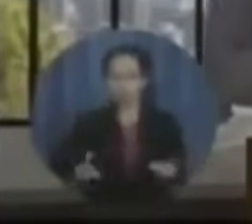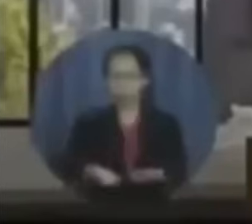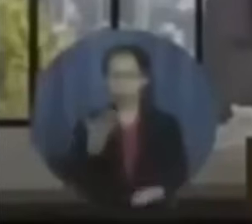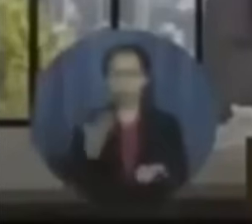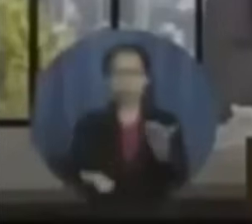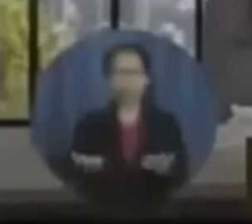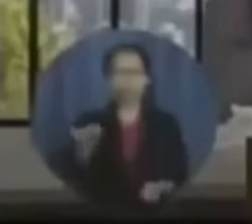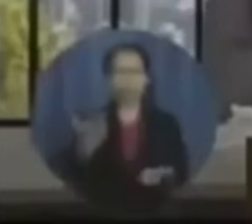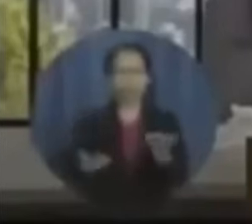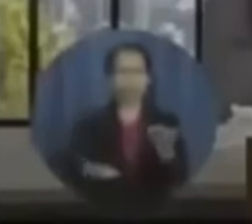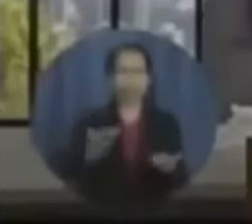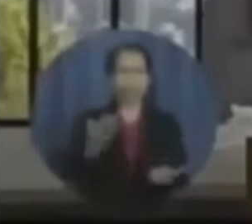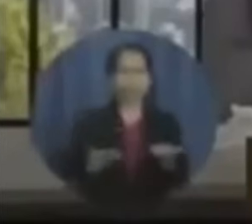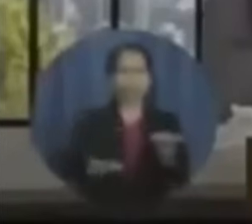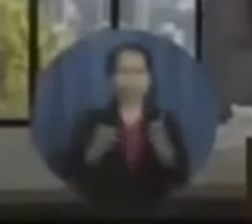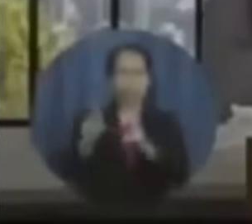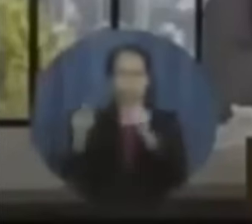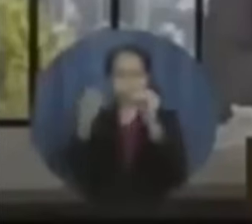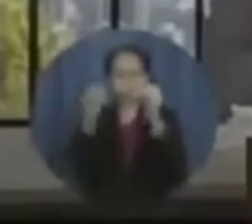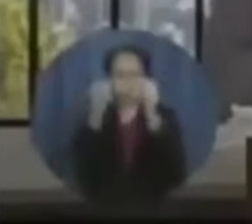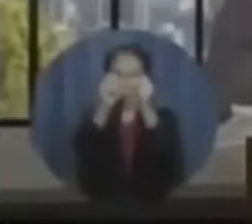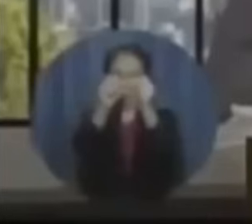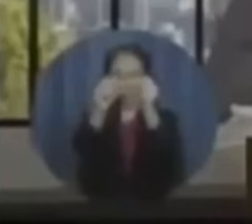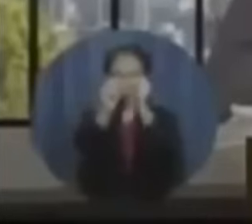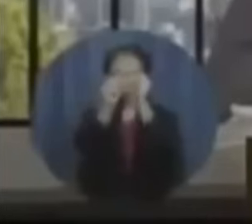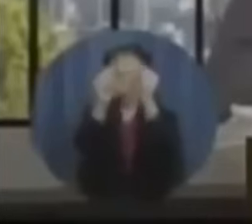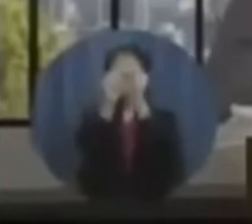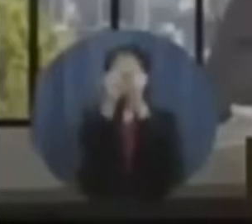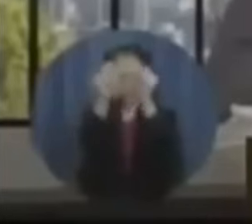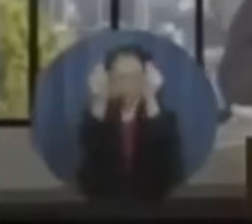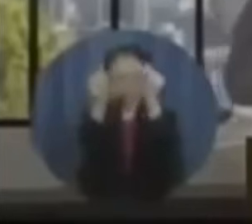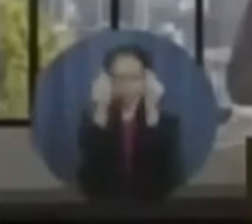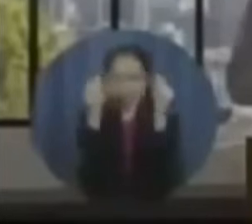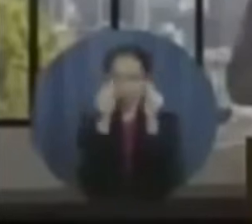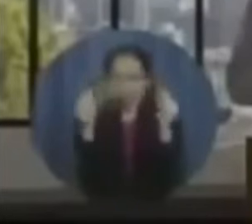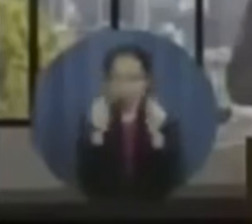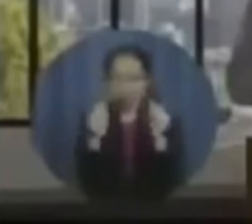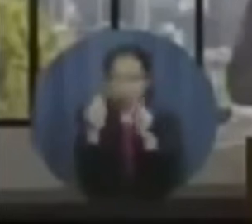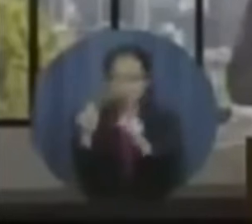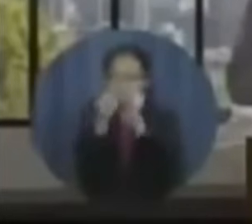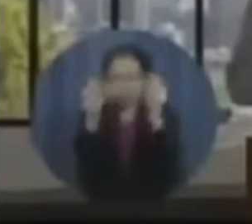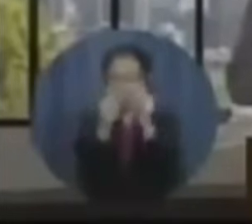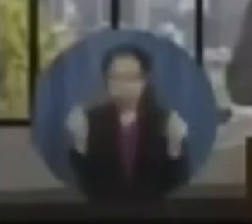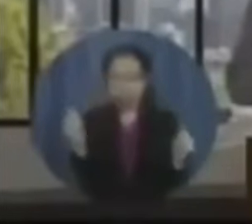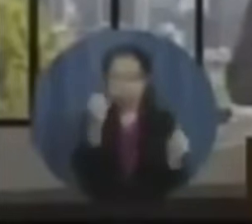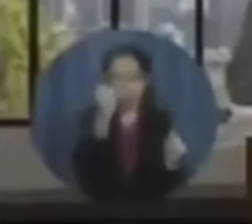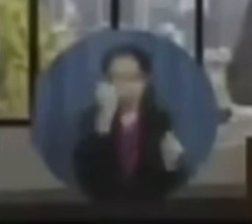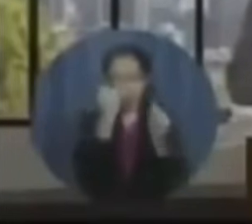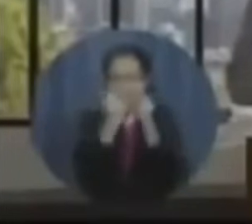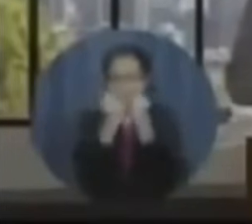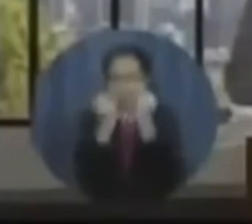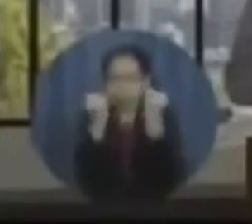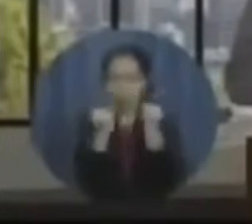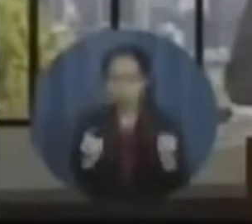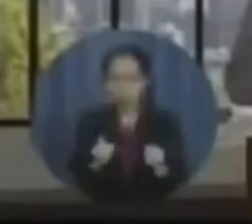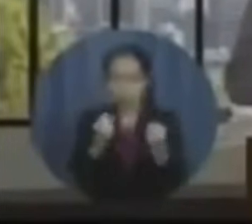yung naglalagay ng ribulto na ipinapasamba sa'yo, yun ang Antikristo. Kasi sa simbahang